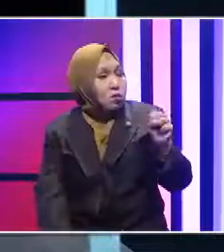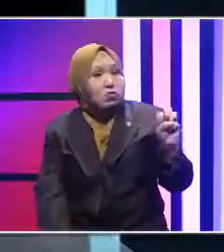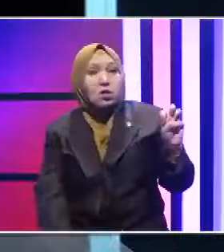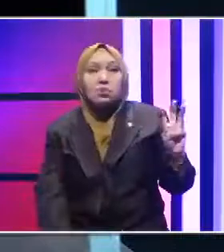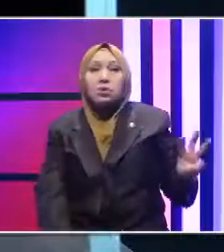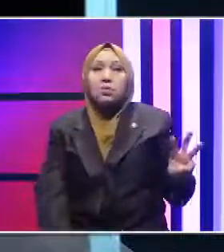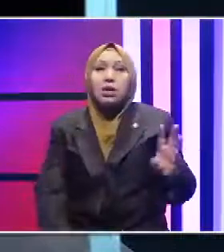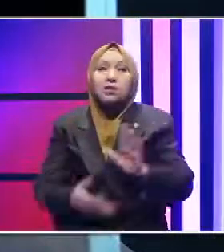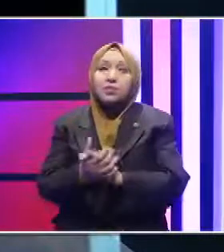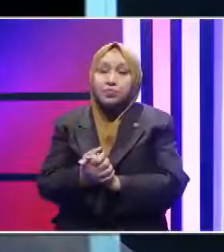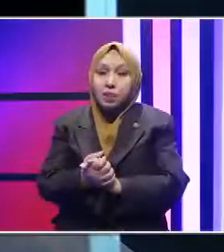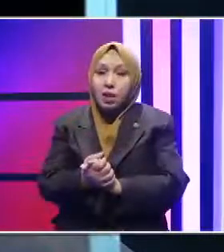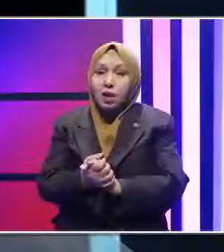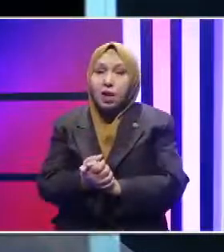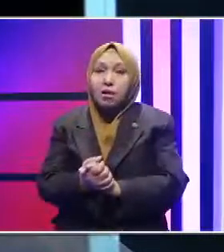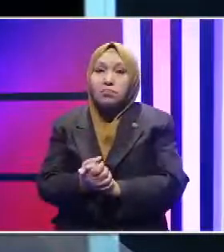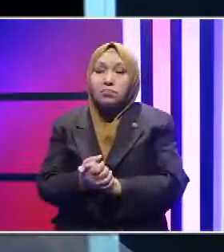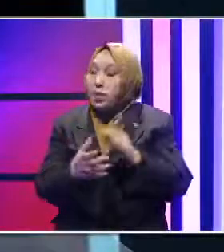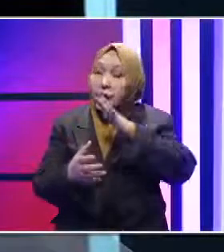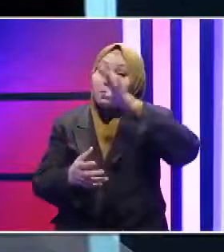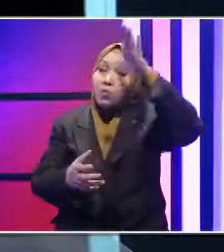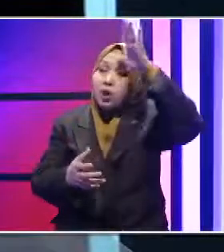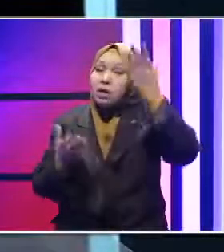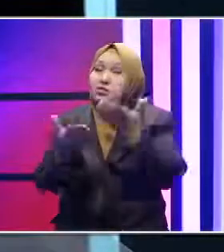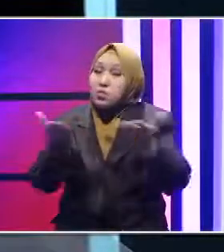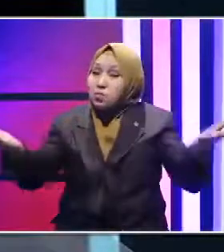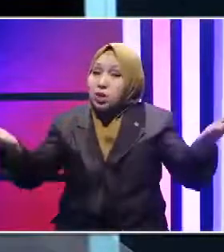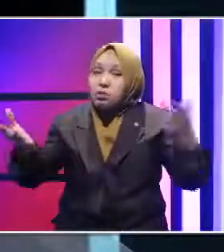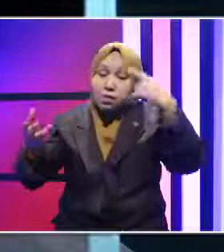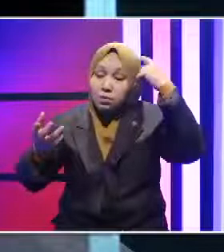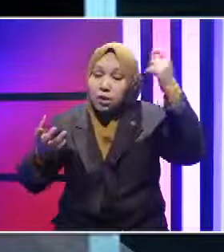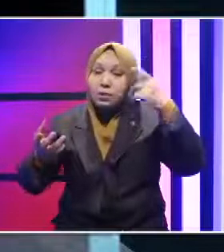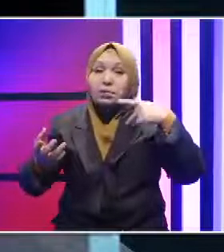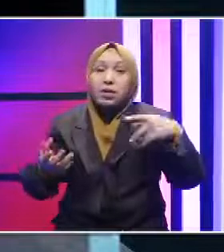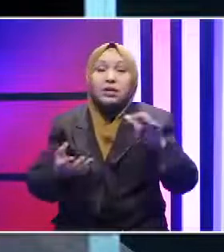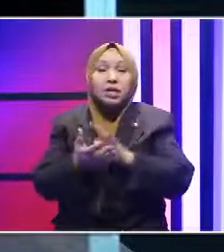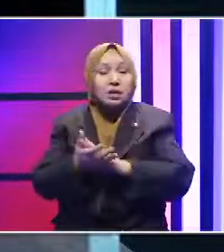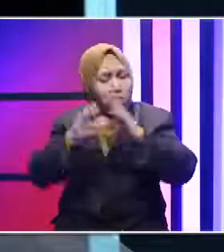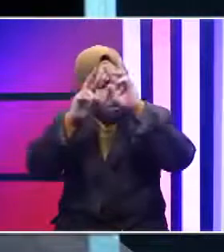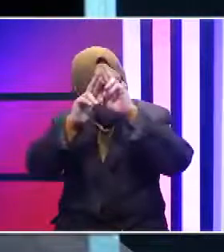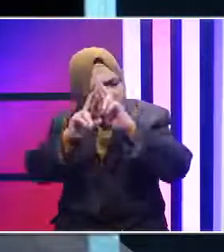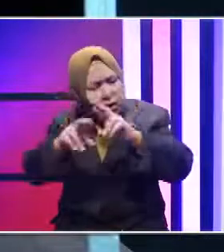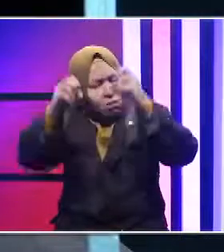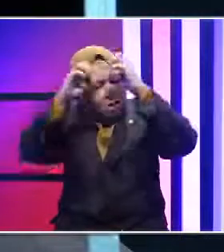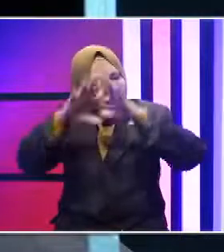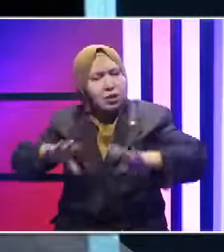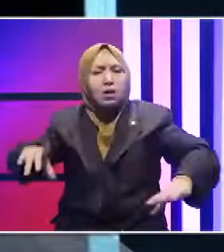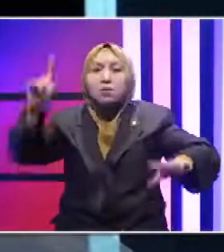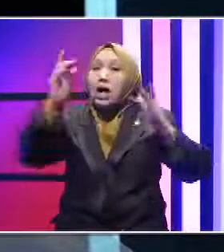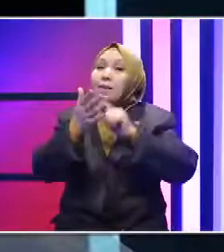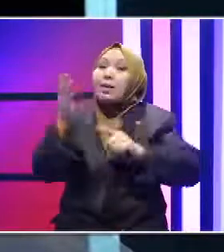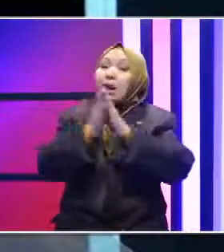ali sayyidina Muhammad. Ibu ayah sekalian, tuan-tuan dan puan-puan yang kasih dirahmati Allah Subhanahu wa taala, apa khabar hari